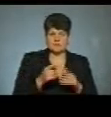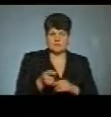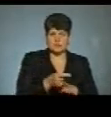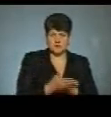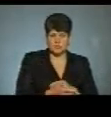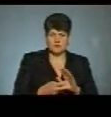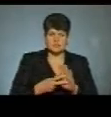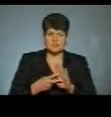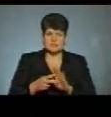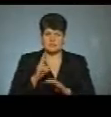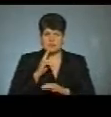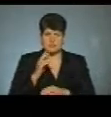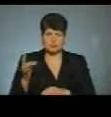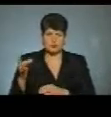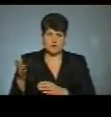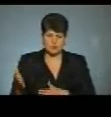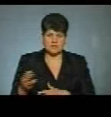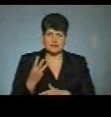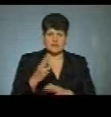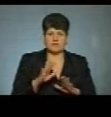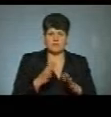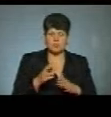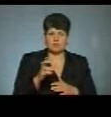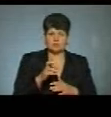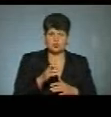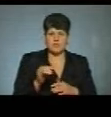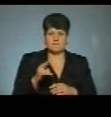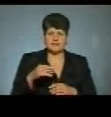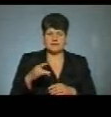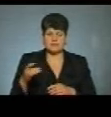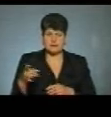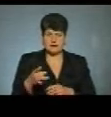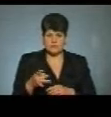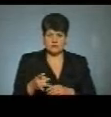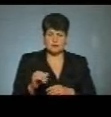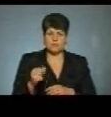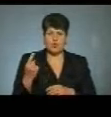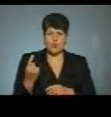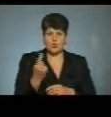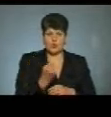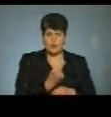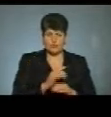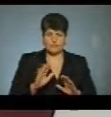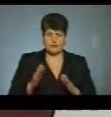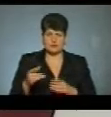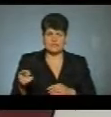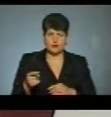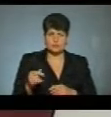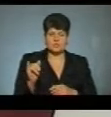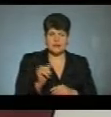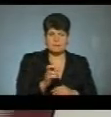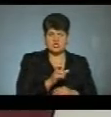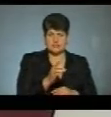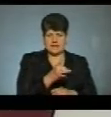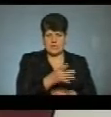Тернополі, 7 в Кременецькому районі, по 3 випадки у Бучицькому і Підгаєцькому районах і по одному випадку у Тернопільському і